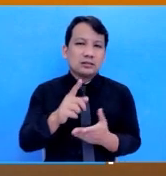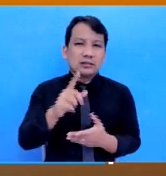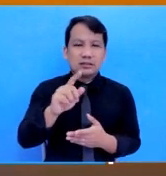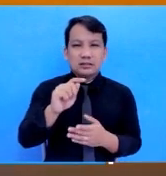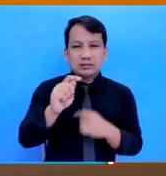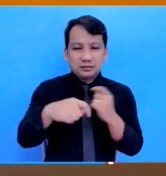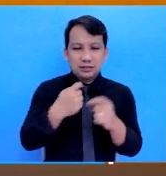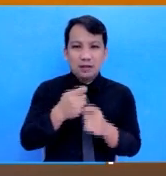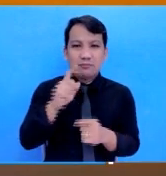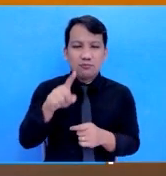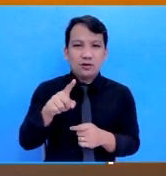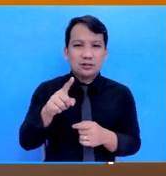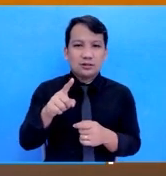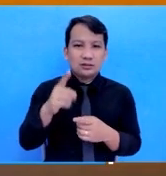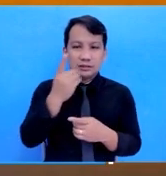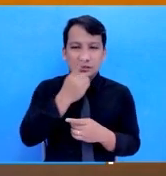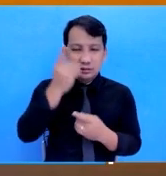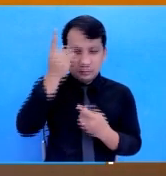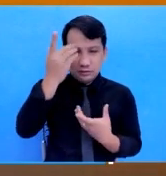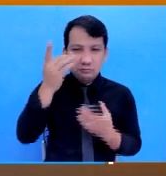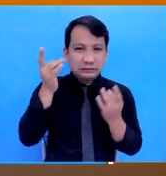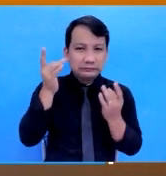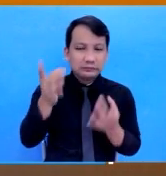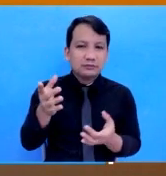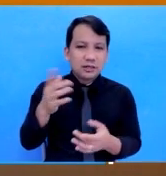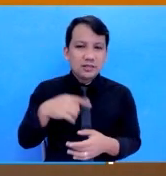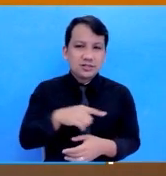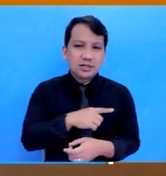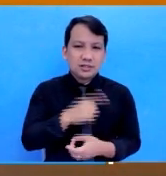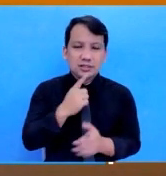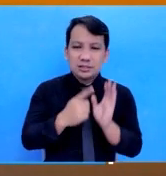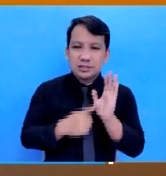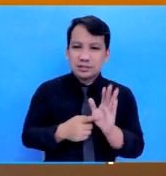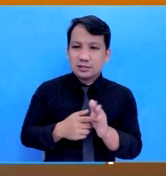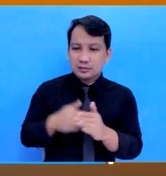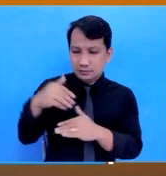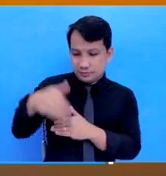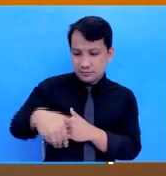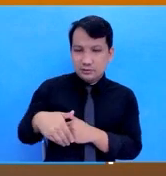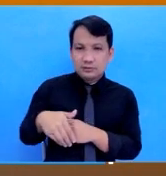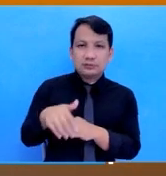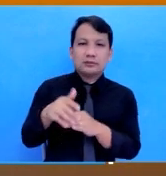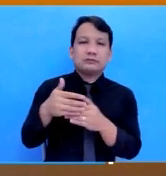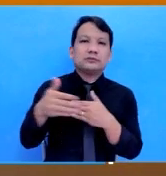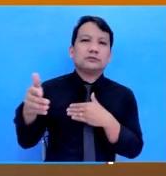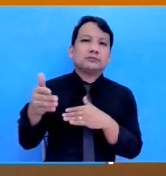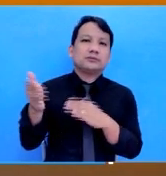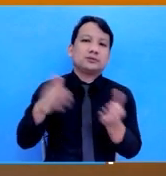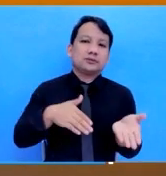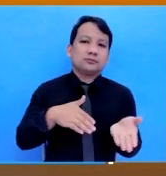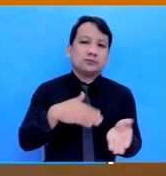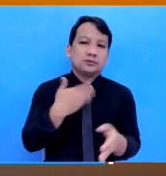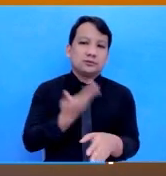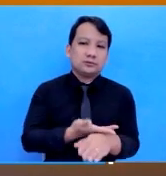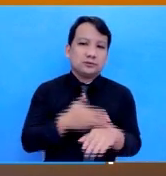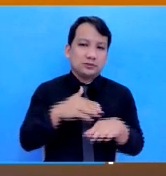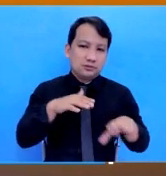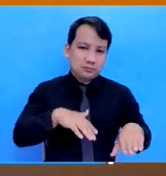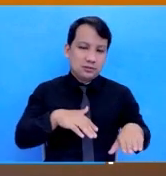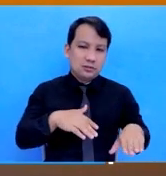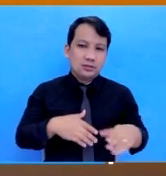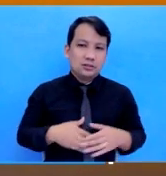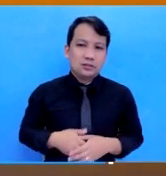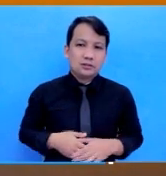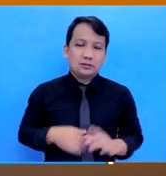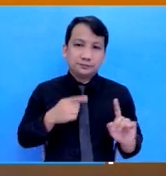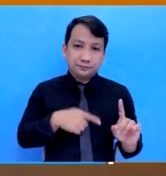si Pia at critical na ang kalagayan niya. Noong gabi rin yun, ay tuloy ang binawian ng buhay ang bata. Isa lang si